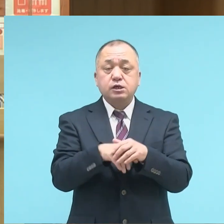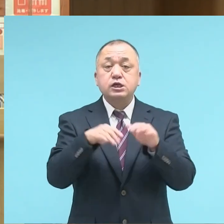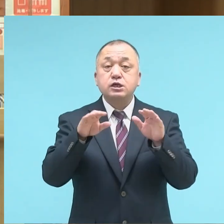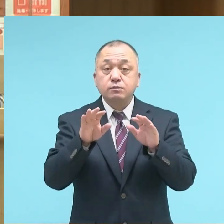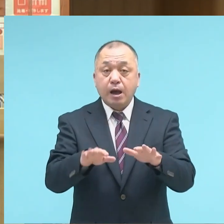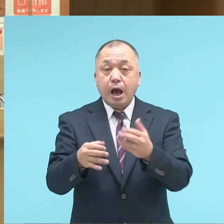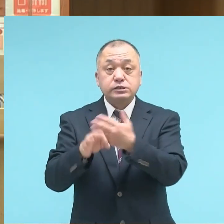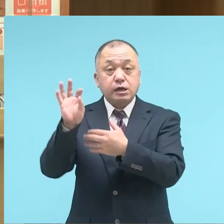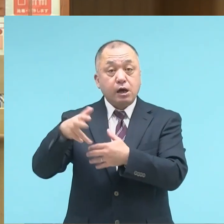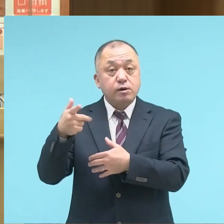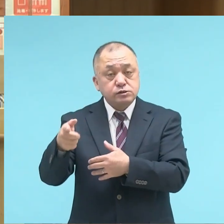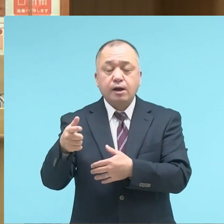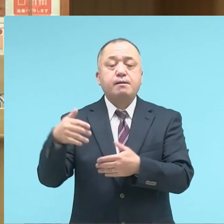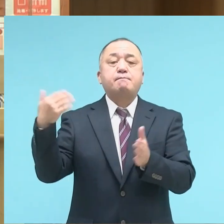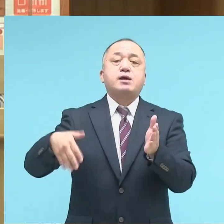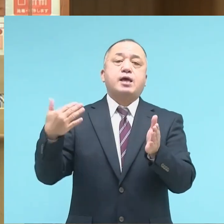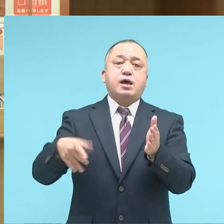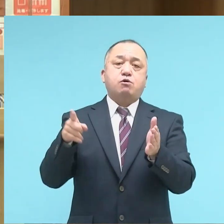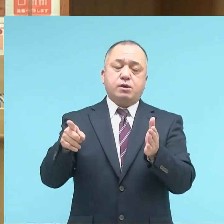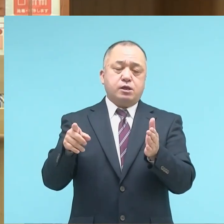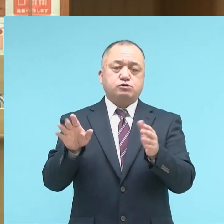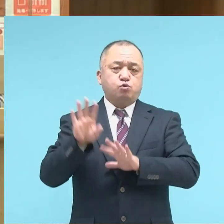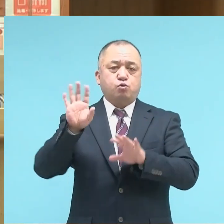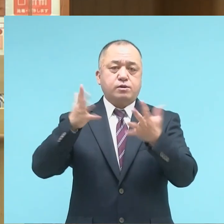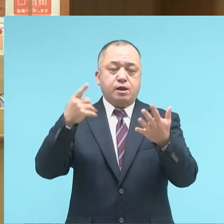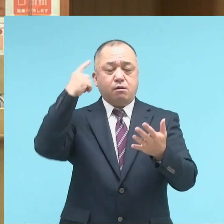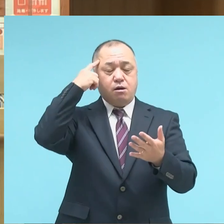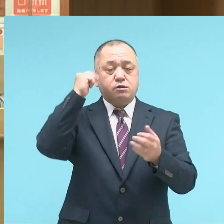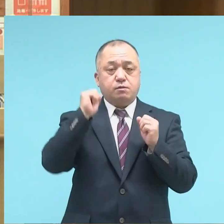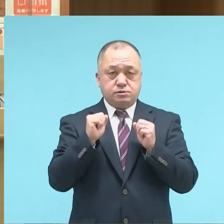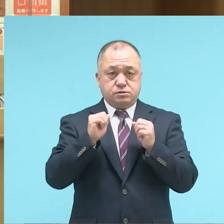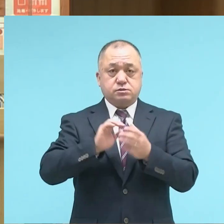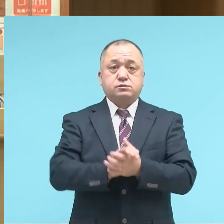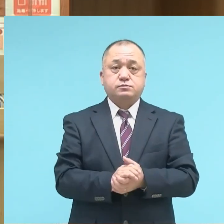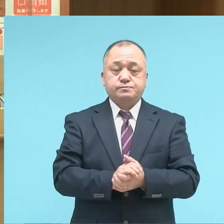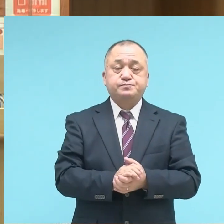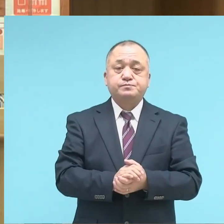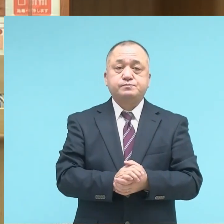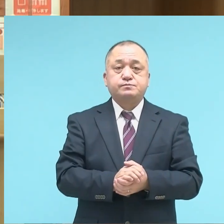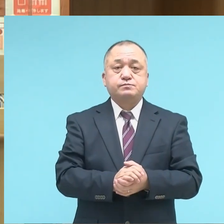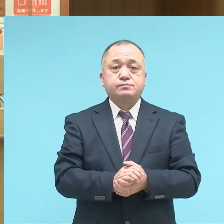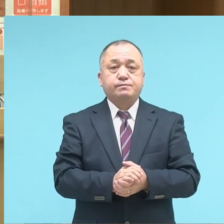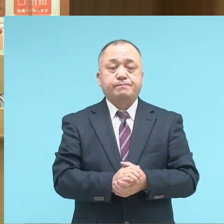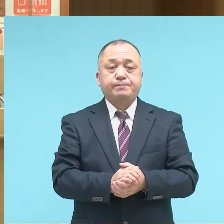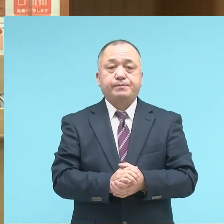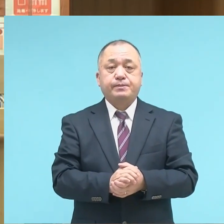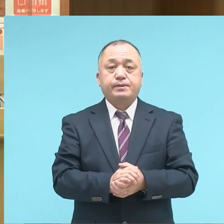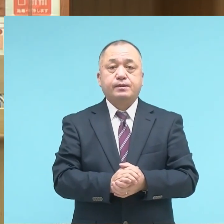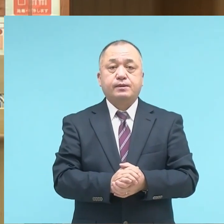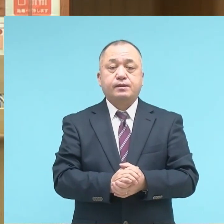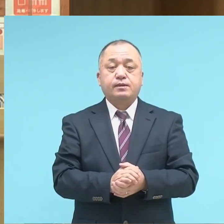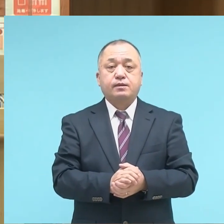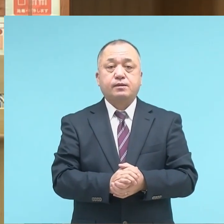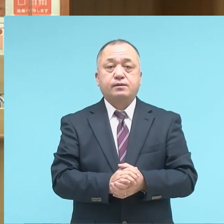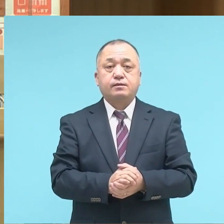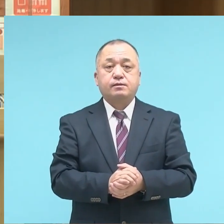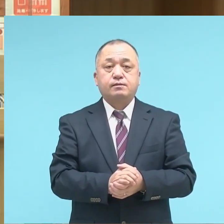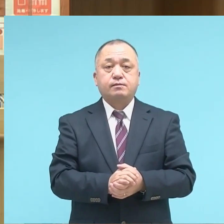今旭川市はないというふうに考えています。 ありがとうございます。他はございます